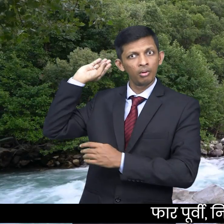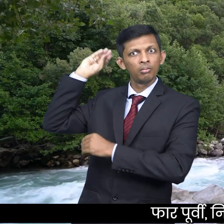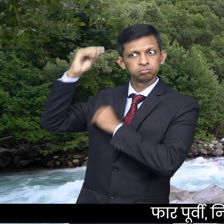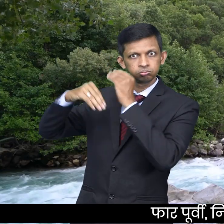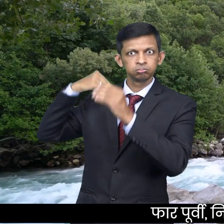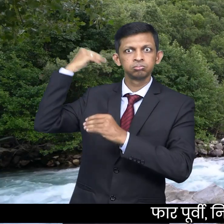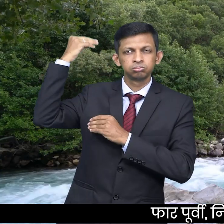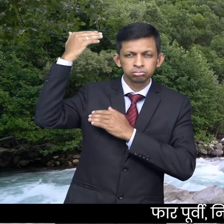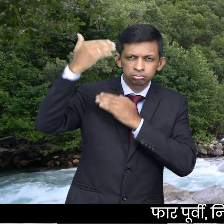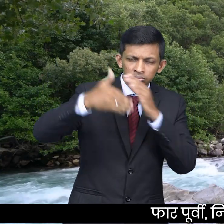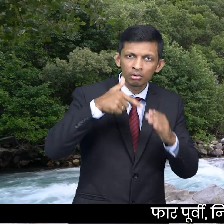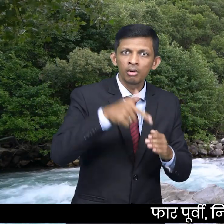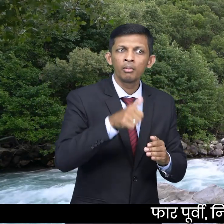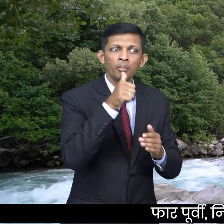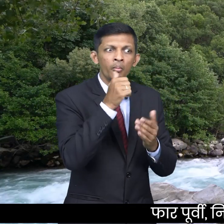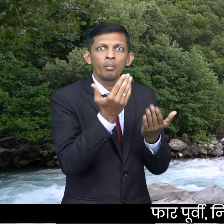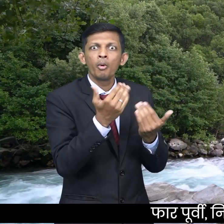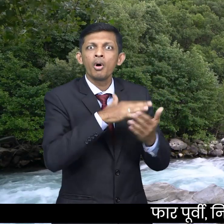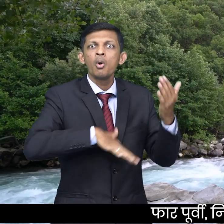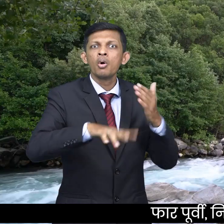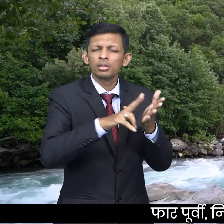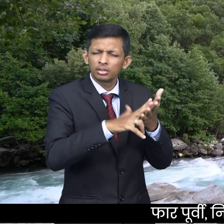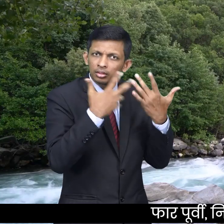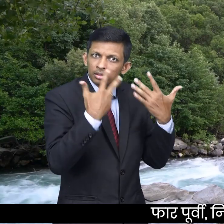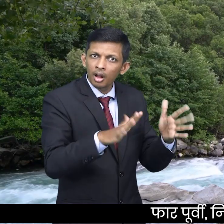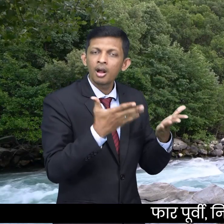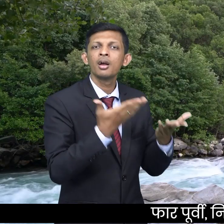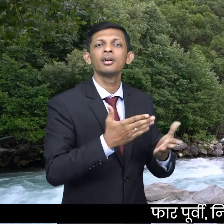फार पूर्वी निसर्गात पाणी मुक्तपणे उपलब्ध होते,